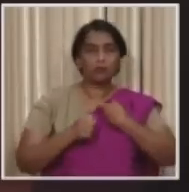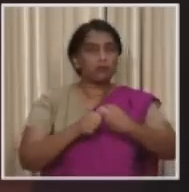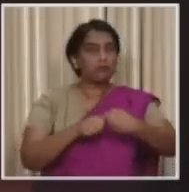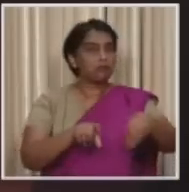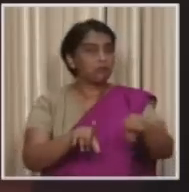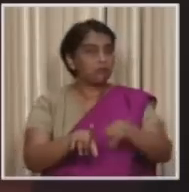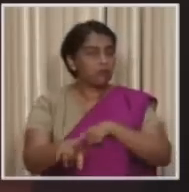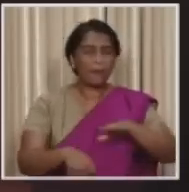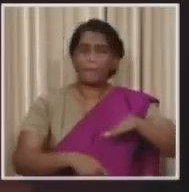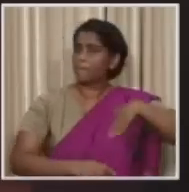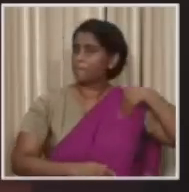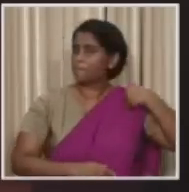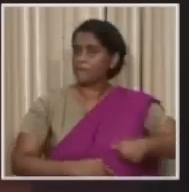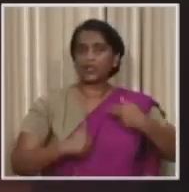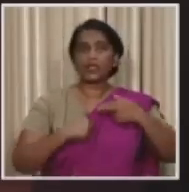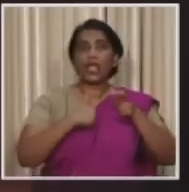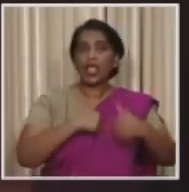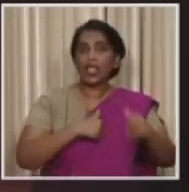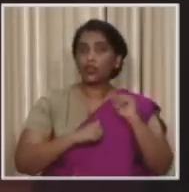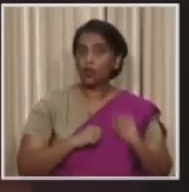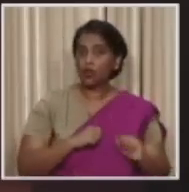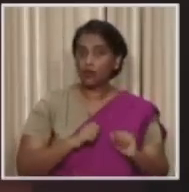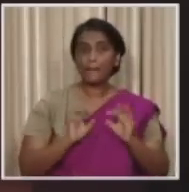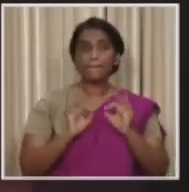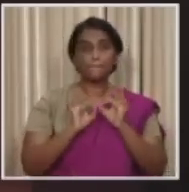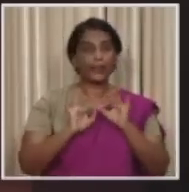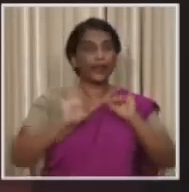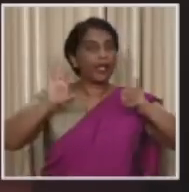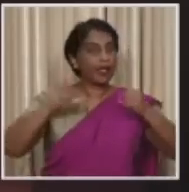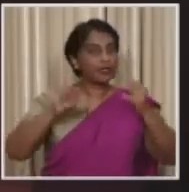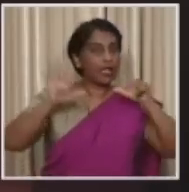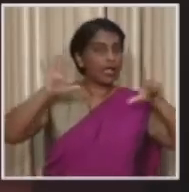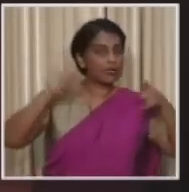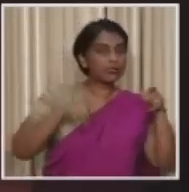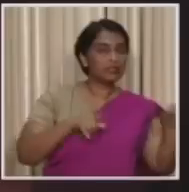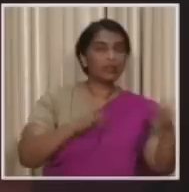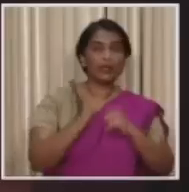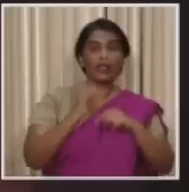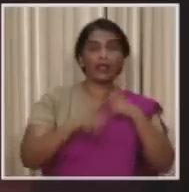වෙන්න ප්‍රධානතම හේතුවක් තමයි බිලියන 600ත් 700ත්